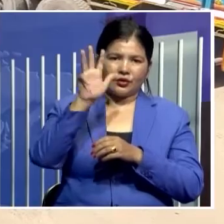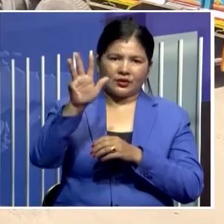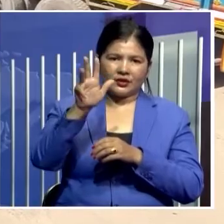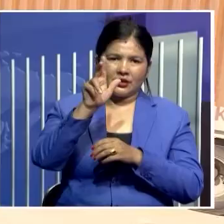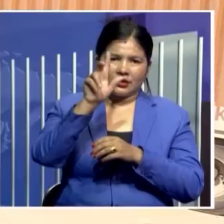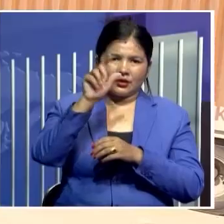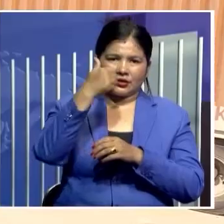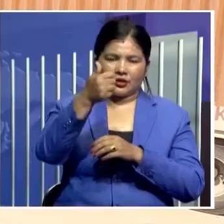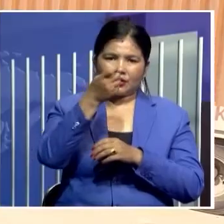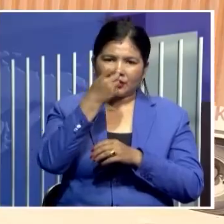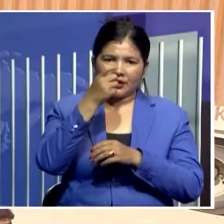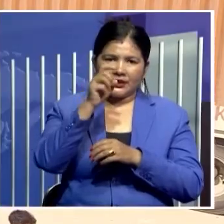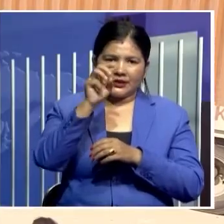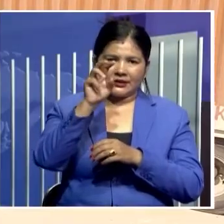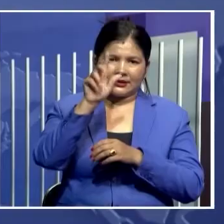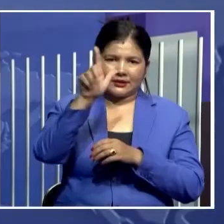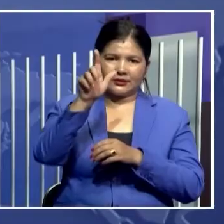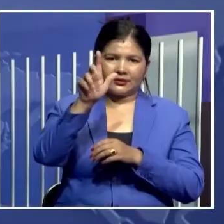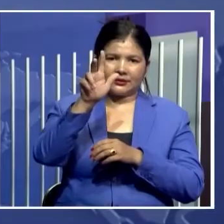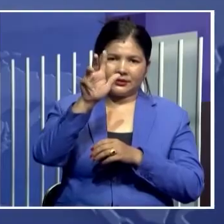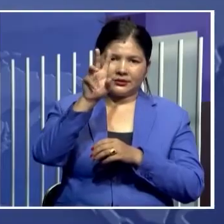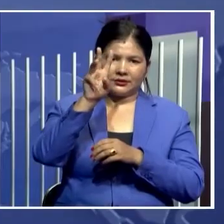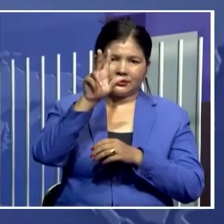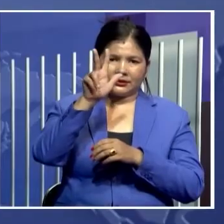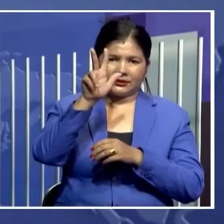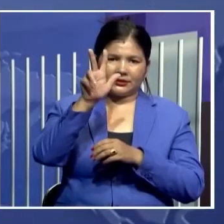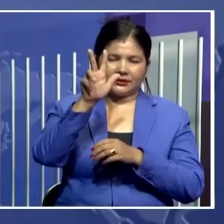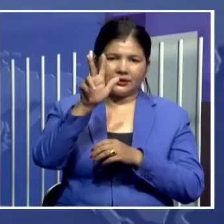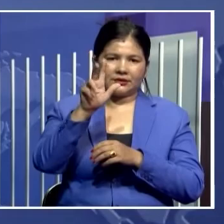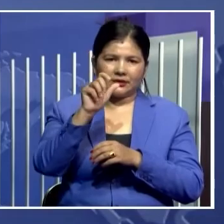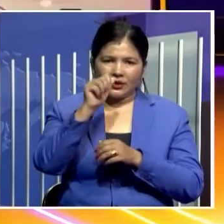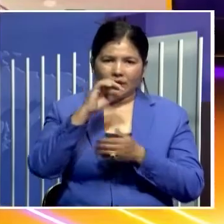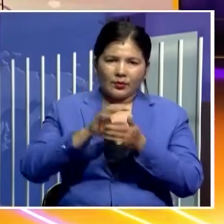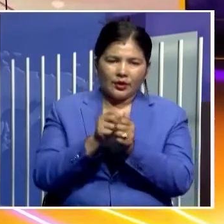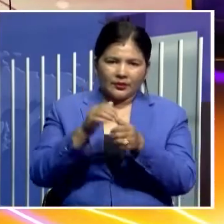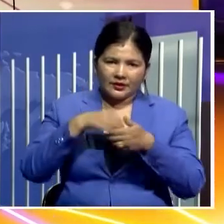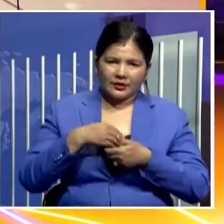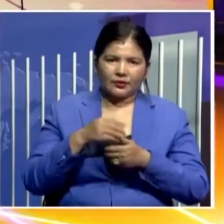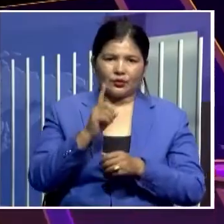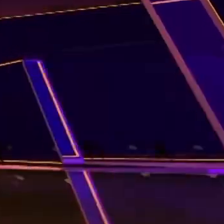69,33,683 किलो मकई आयात भएको हो। अब खेलकूद समाचार।